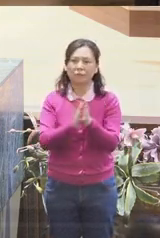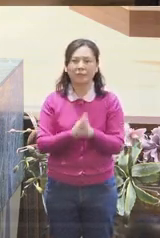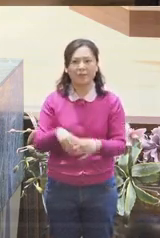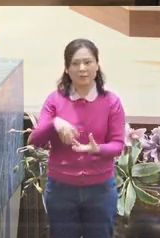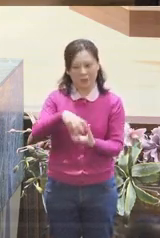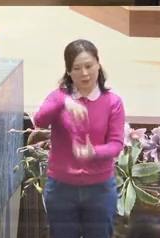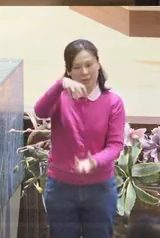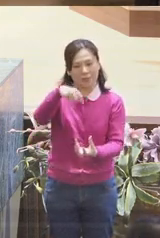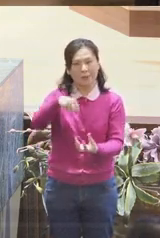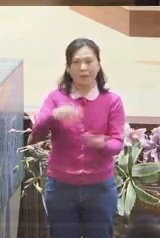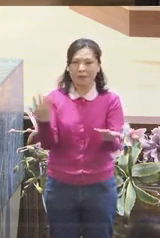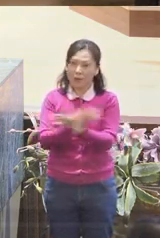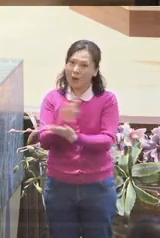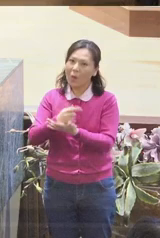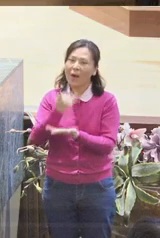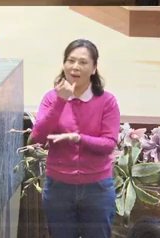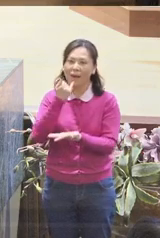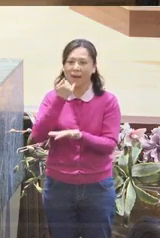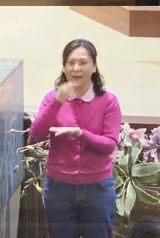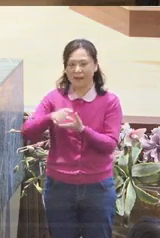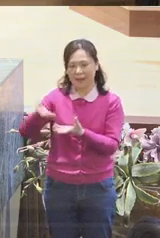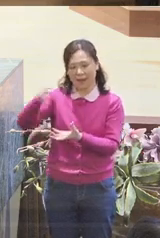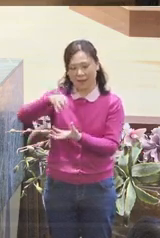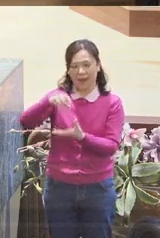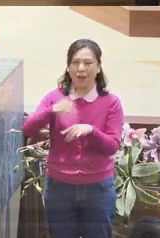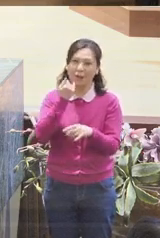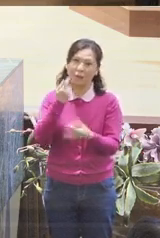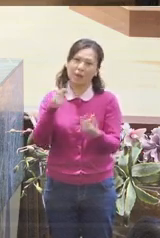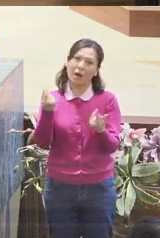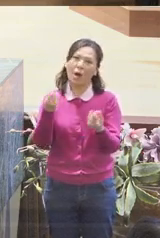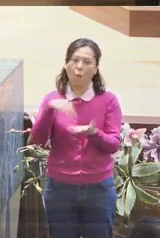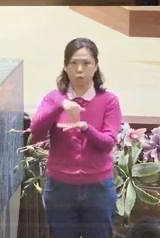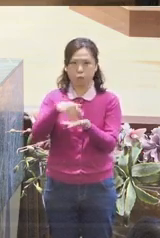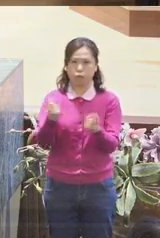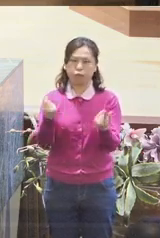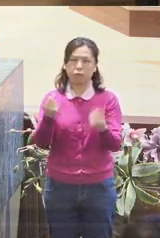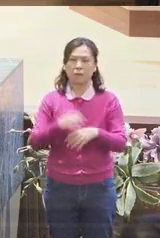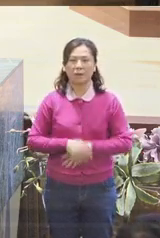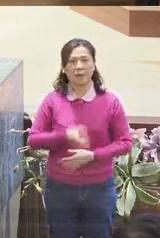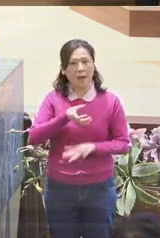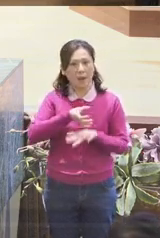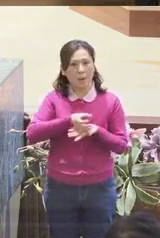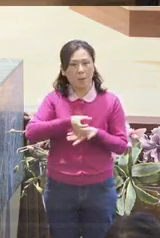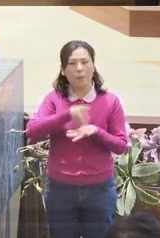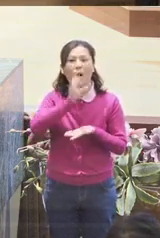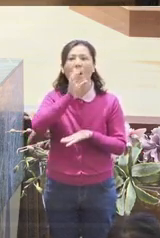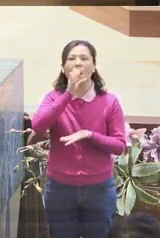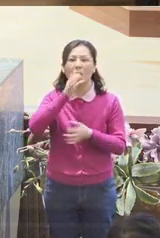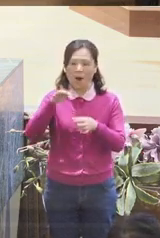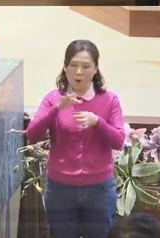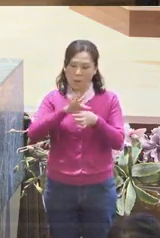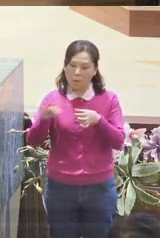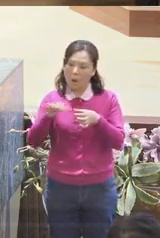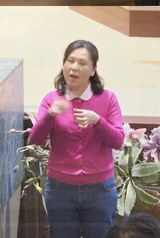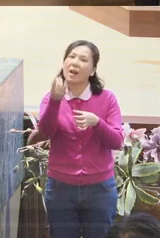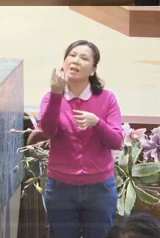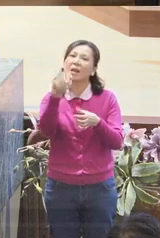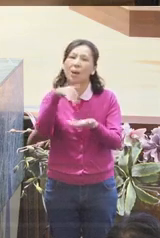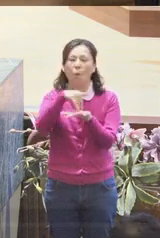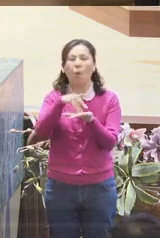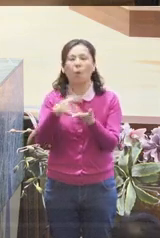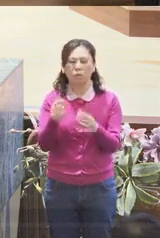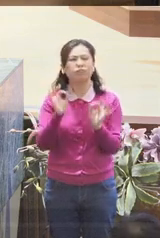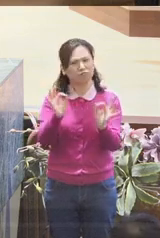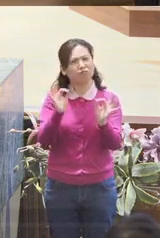子它是换成可回收的，盖子还是塑胶，或那个饮料杯的那一层膜还是塑胶，它也